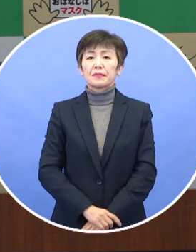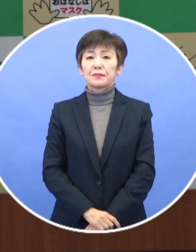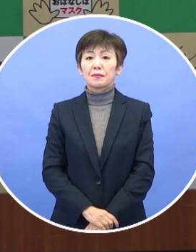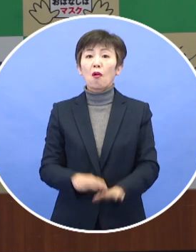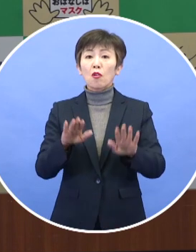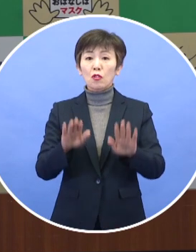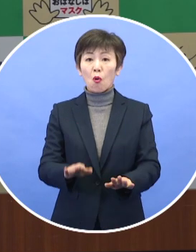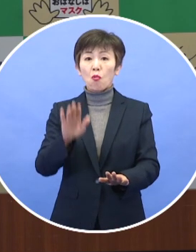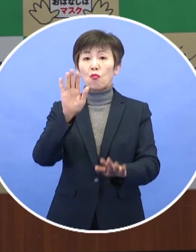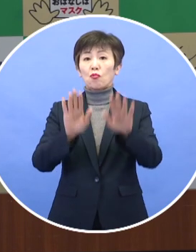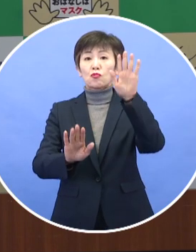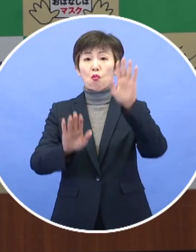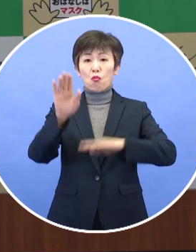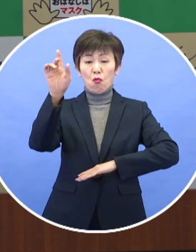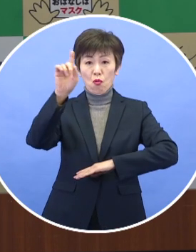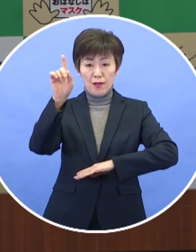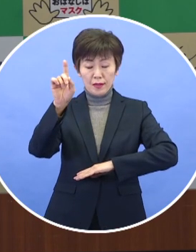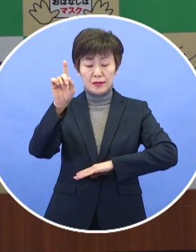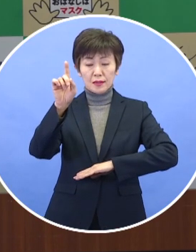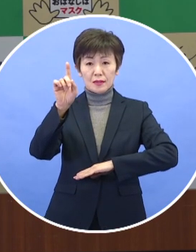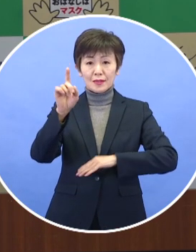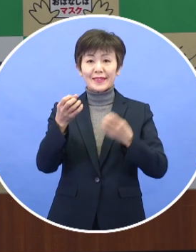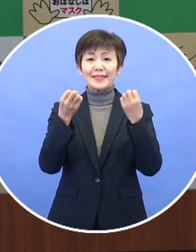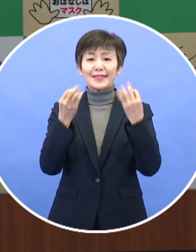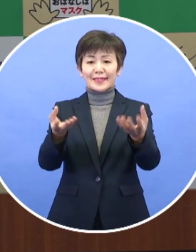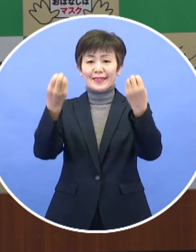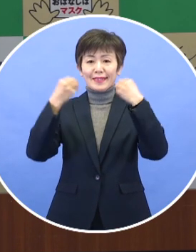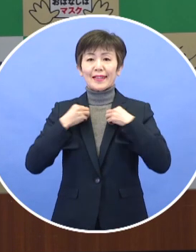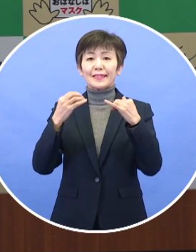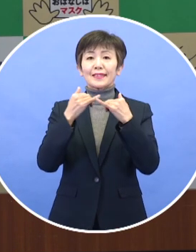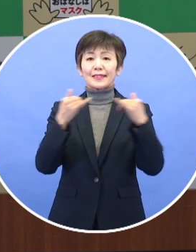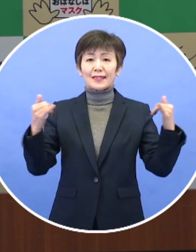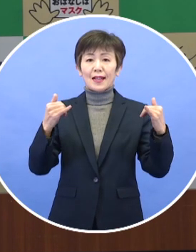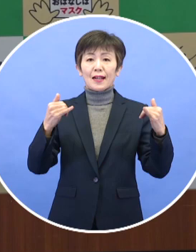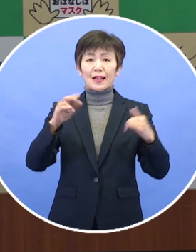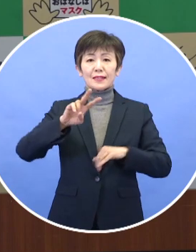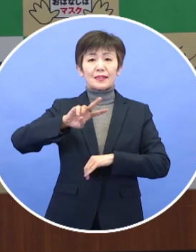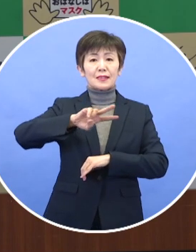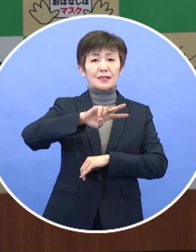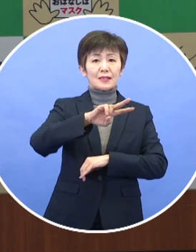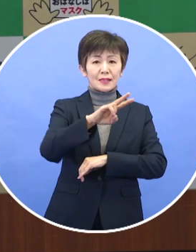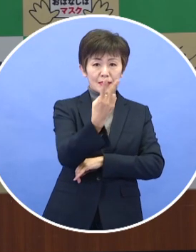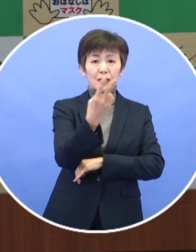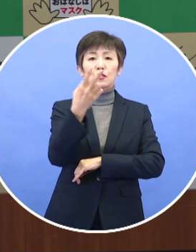今日の状況ですけれども、新規感染が